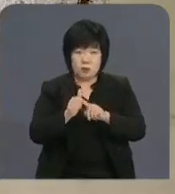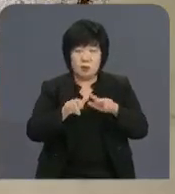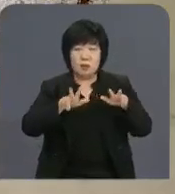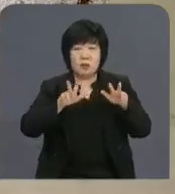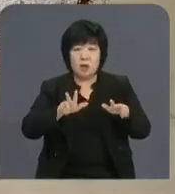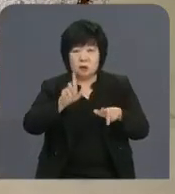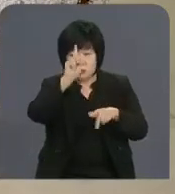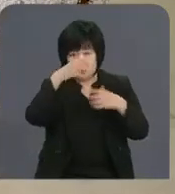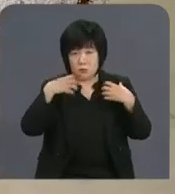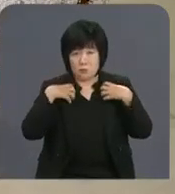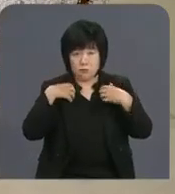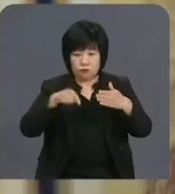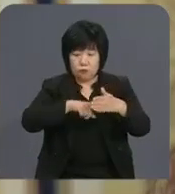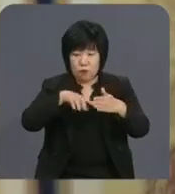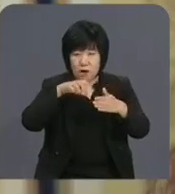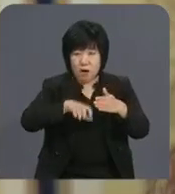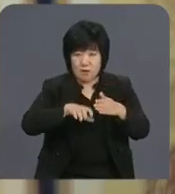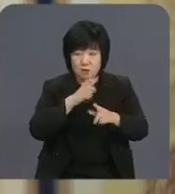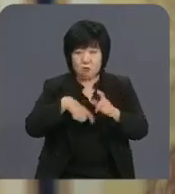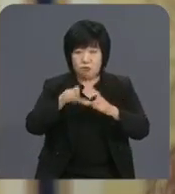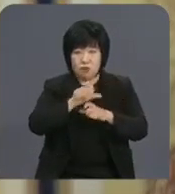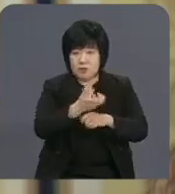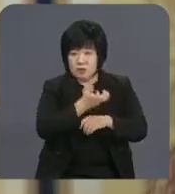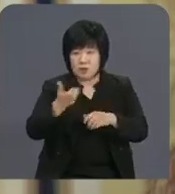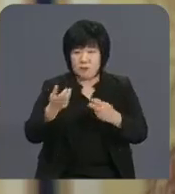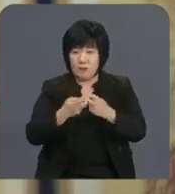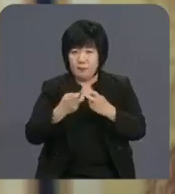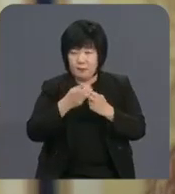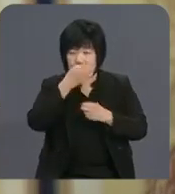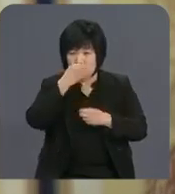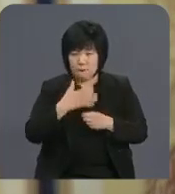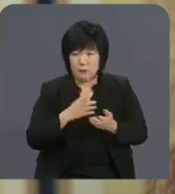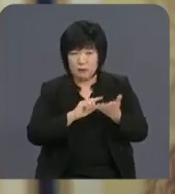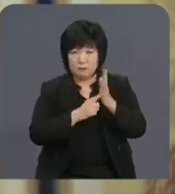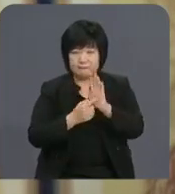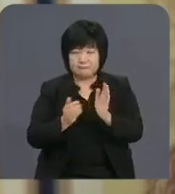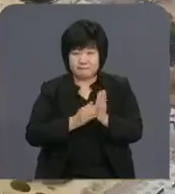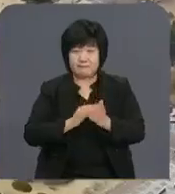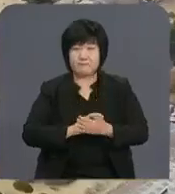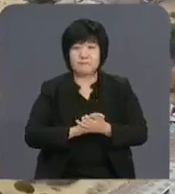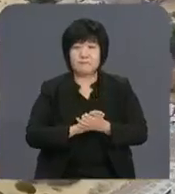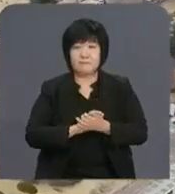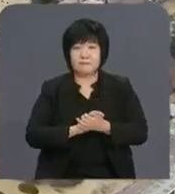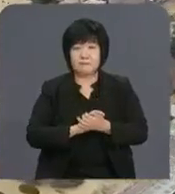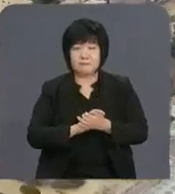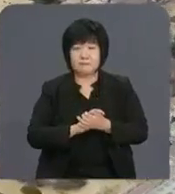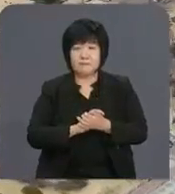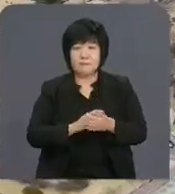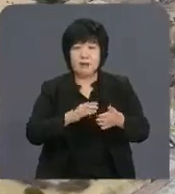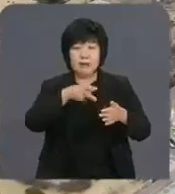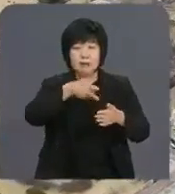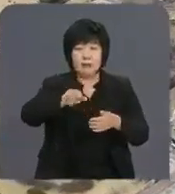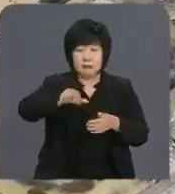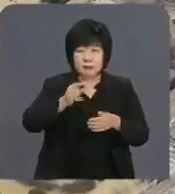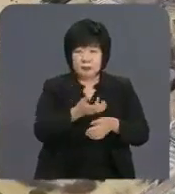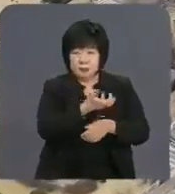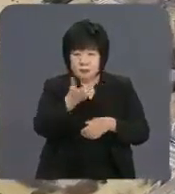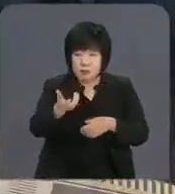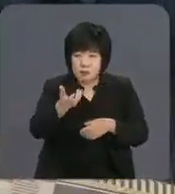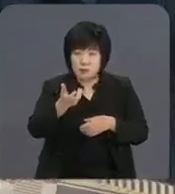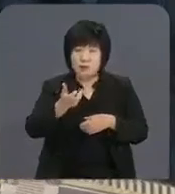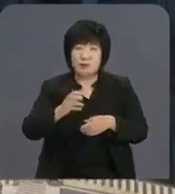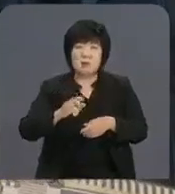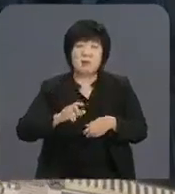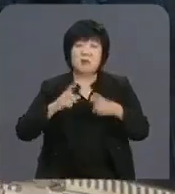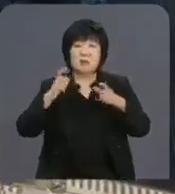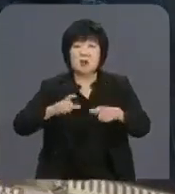4 공공기관 추가 이전 방안은 힘들다 고 평하기도 했습니다 국회의 3조 기전을 명분으로 지역을 들러리로